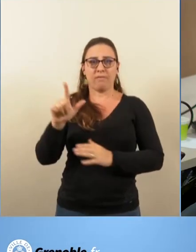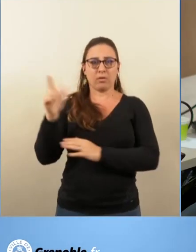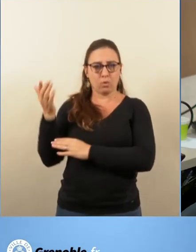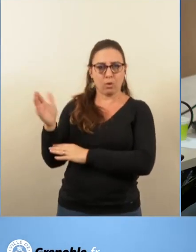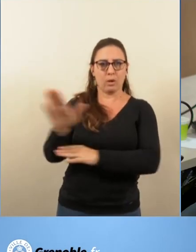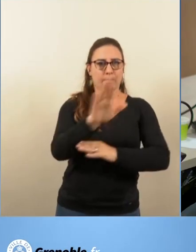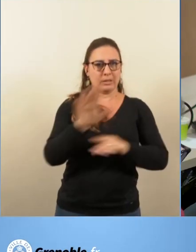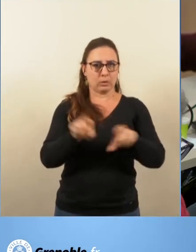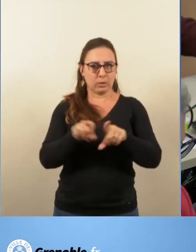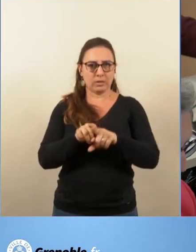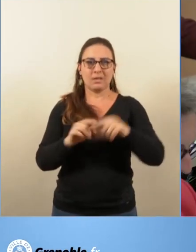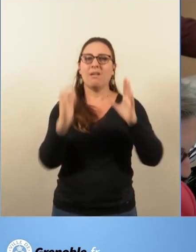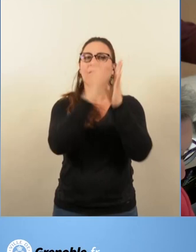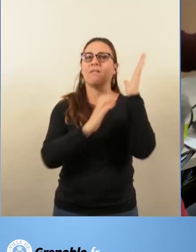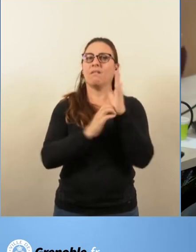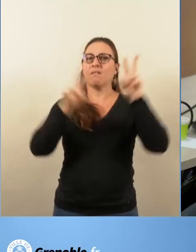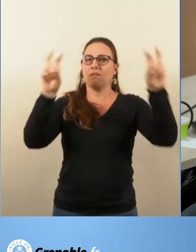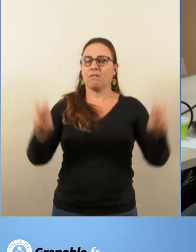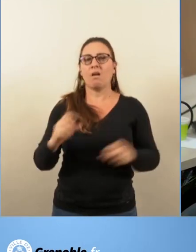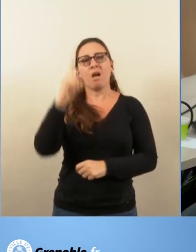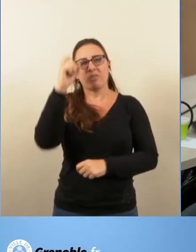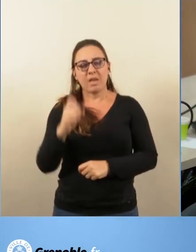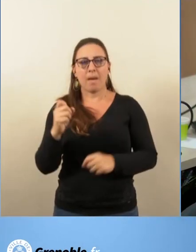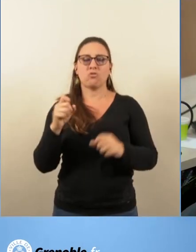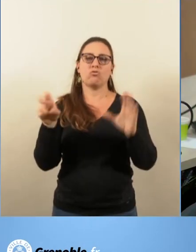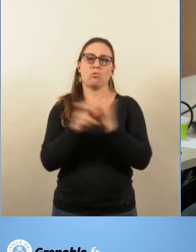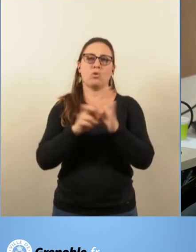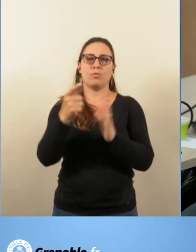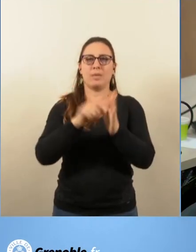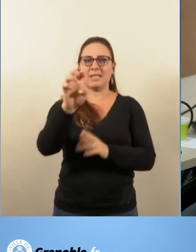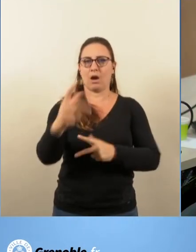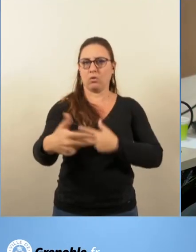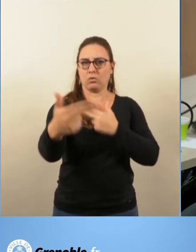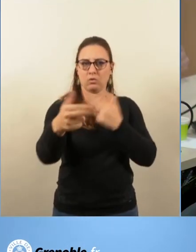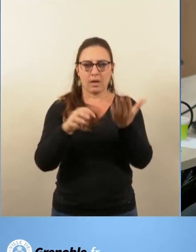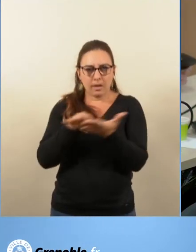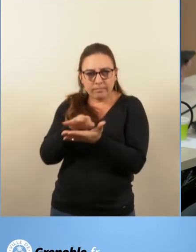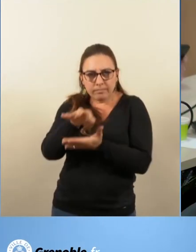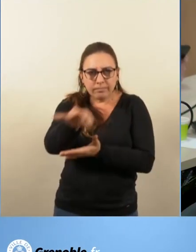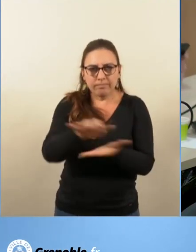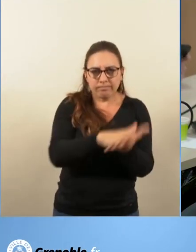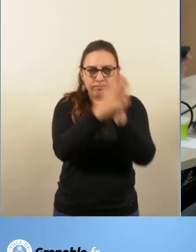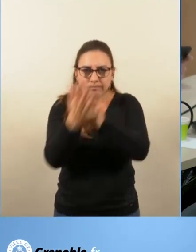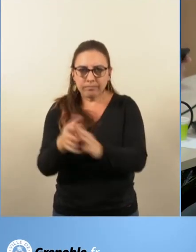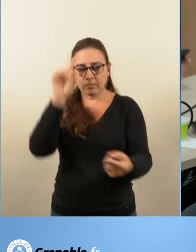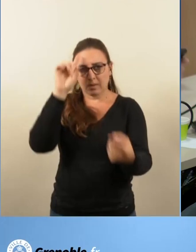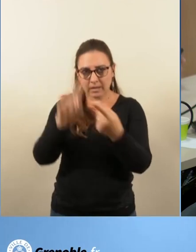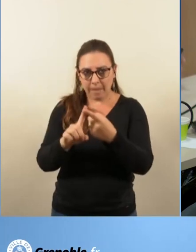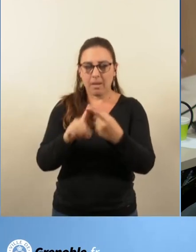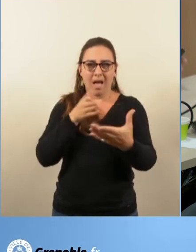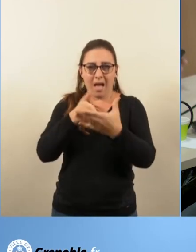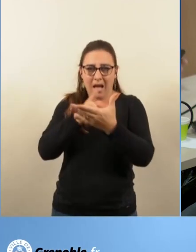libération s'appelait lancement de la démarche Grenoble 2040 trajectoire de transition et stratégie de résilience